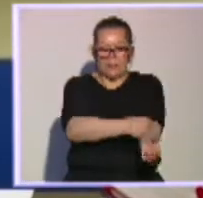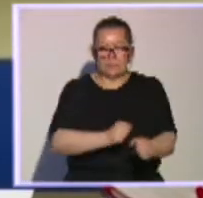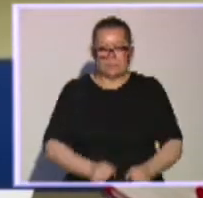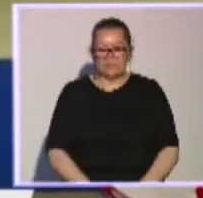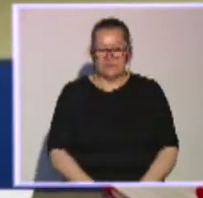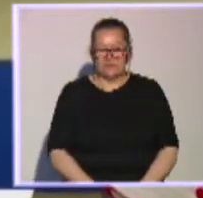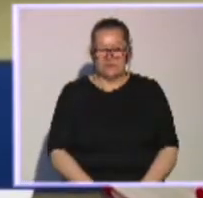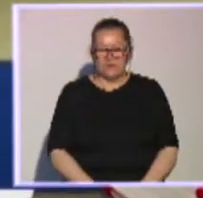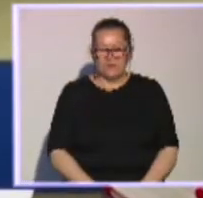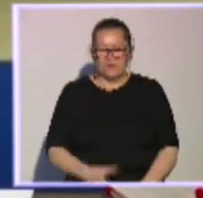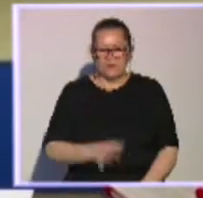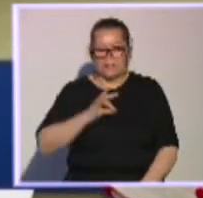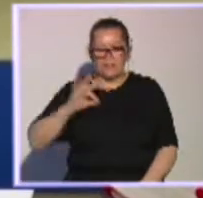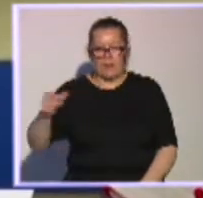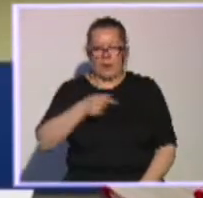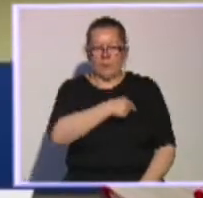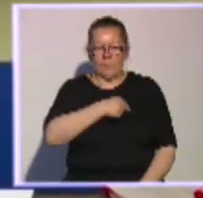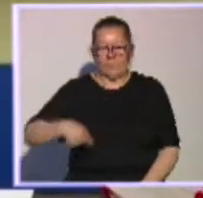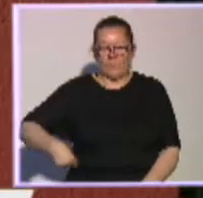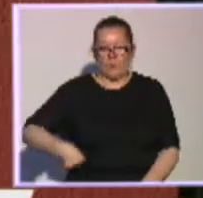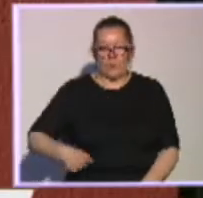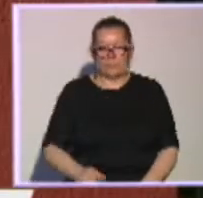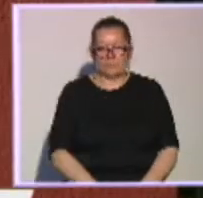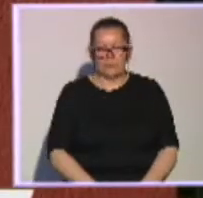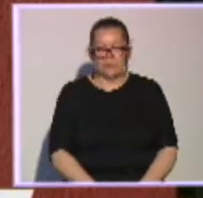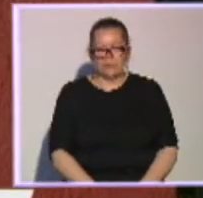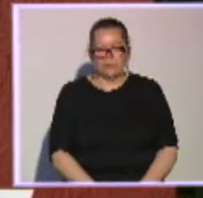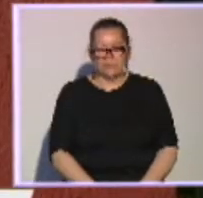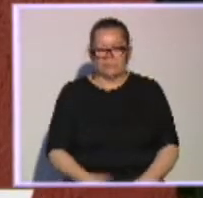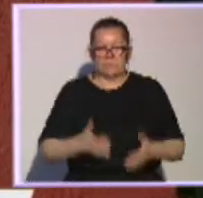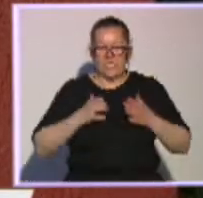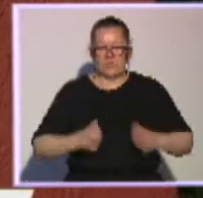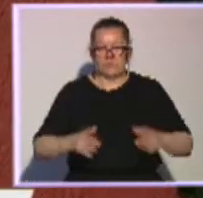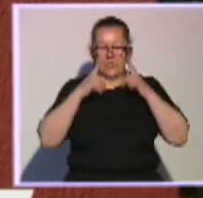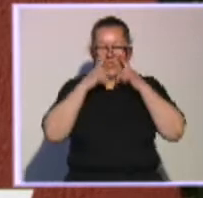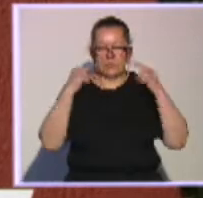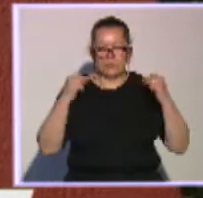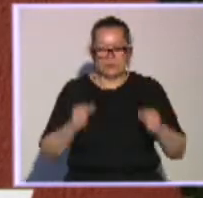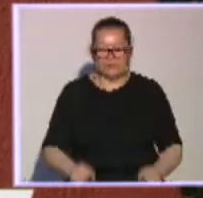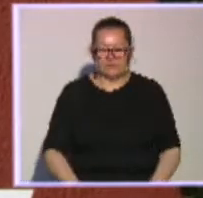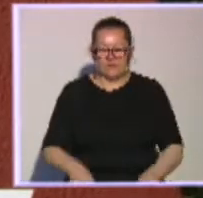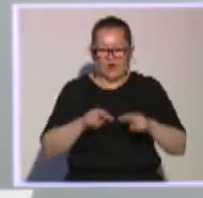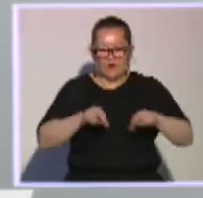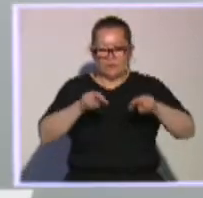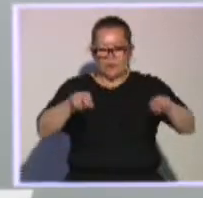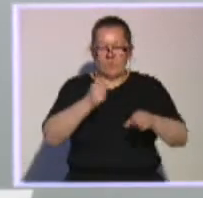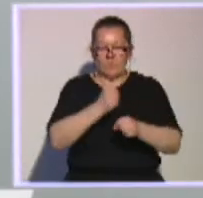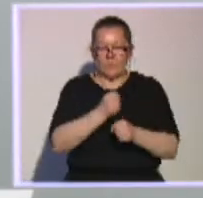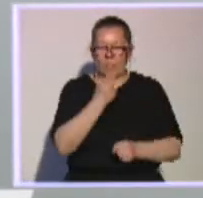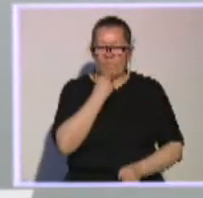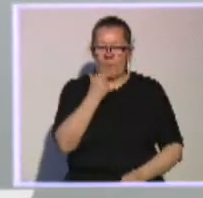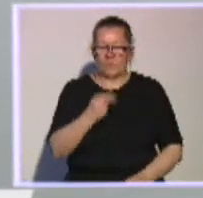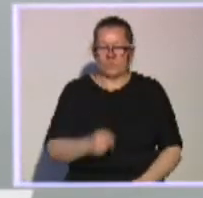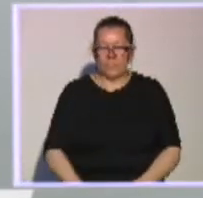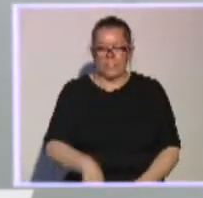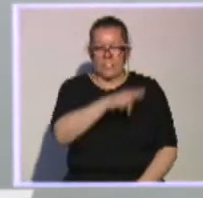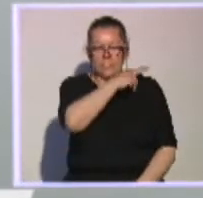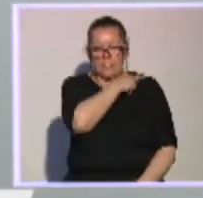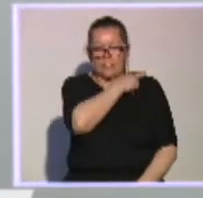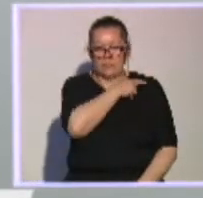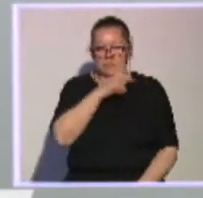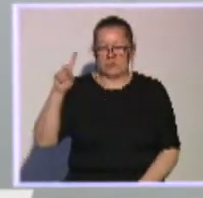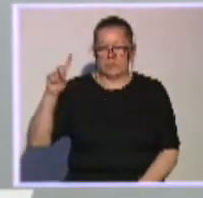trimise la IDSEA București pentru un examen toxicologic. Așteptăm rezultate. În urma controlului efectuat de polițiști împreună cu